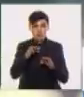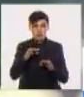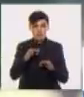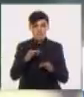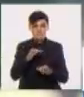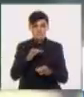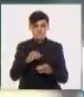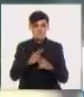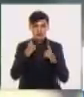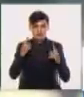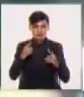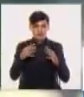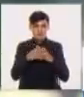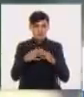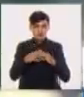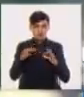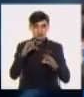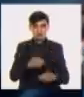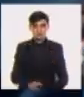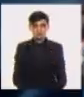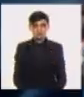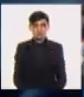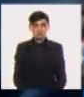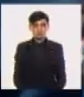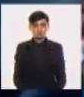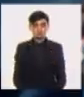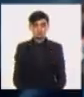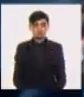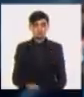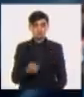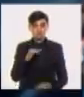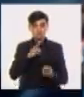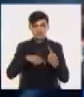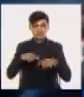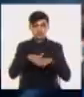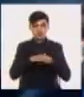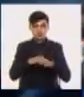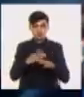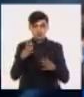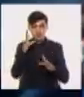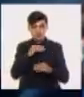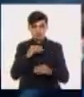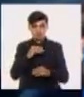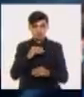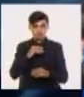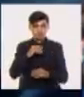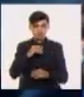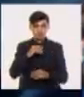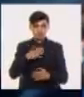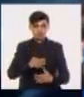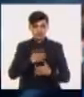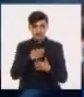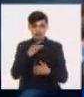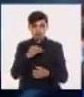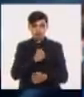Великой Отечественной войне. Именно наш народ смог одолеть страшное,